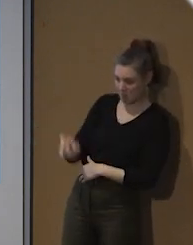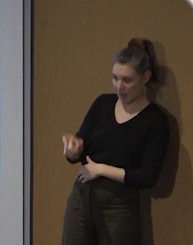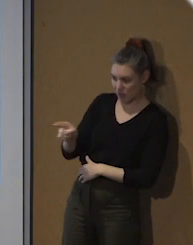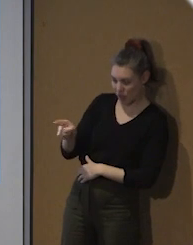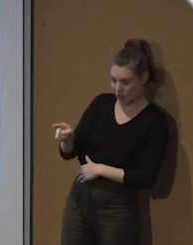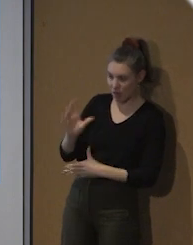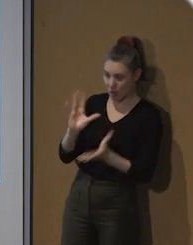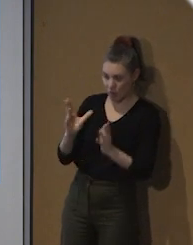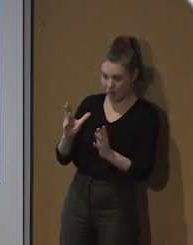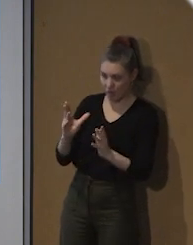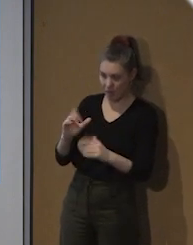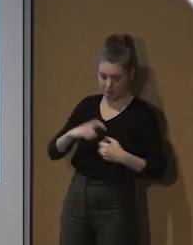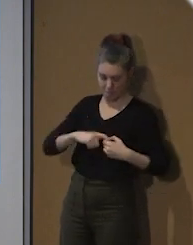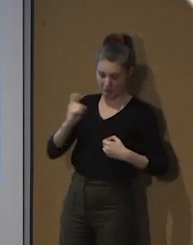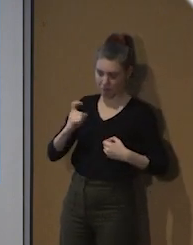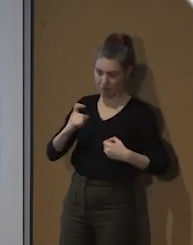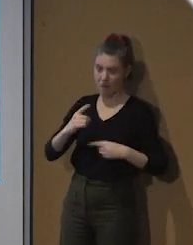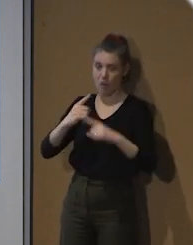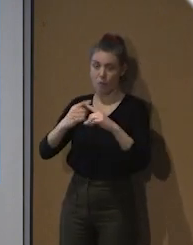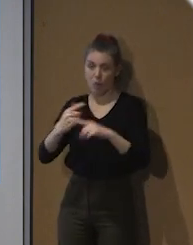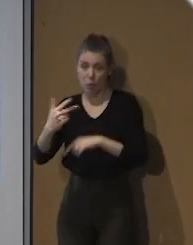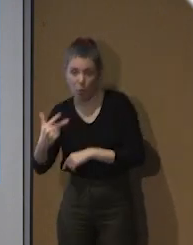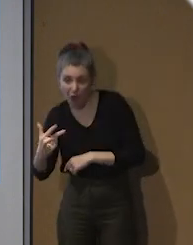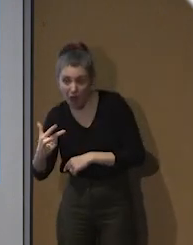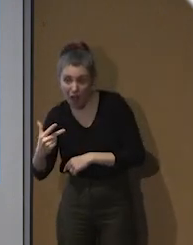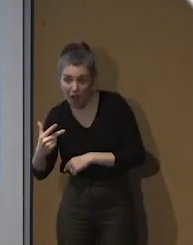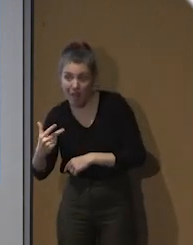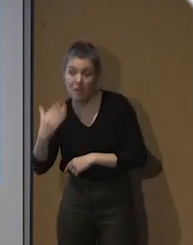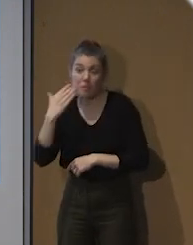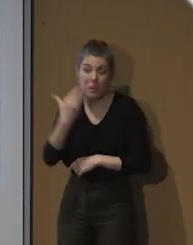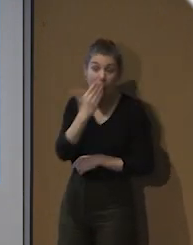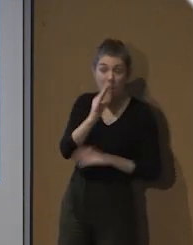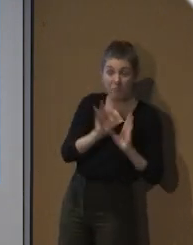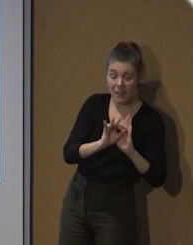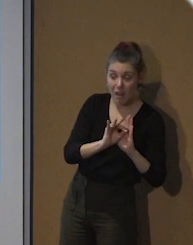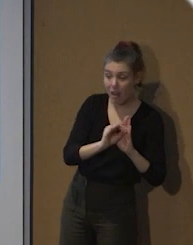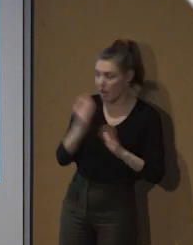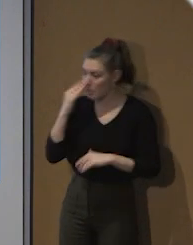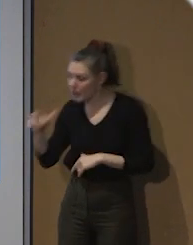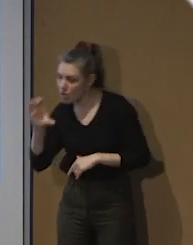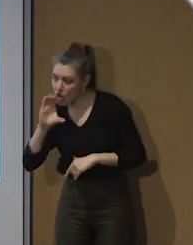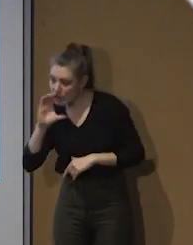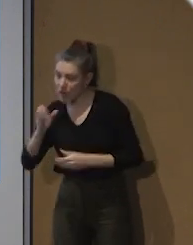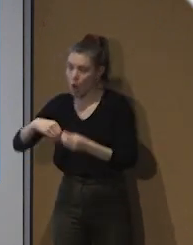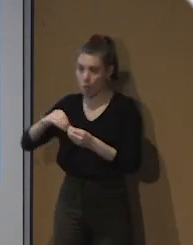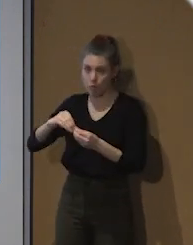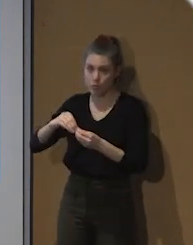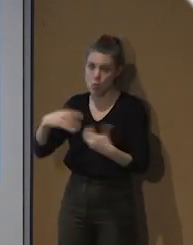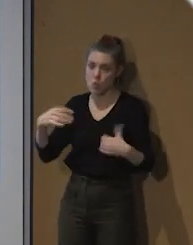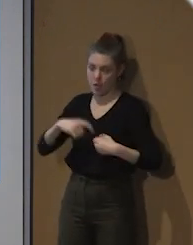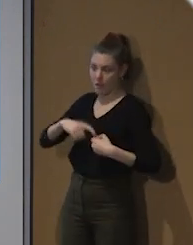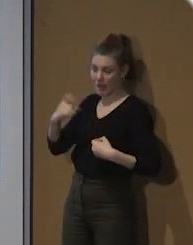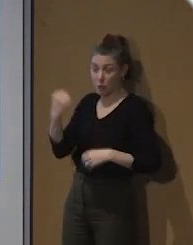3. Une personne ayant 3 grammes de cholestérol a un risque de faire un